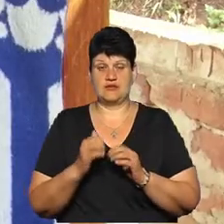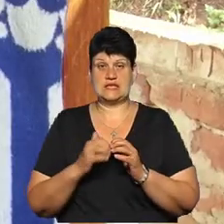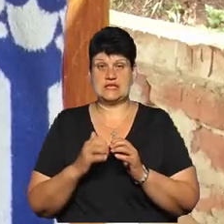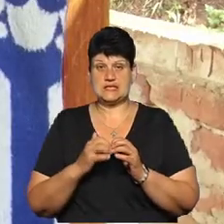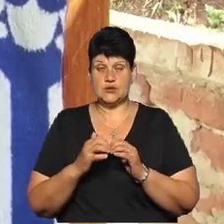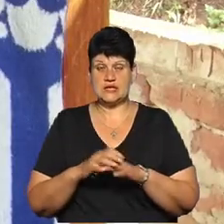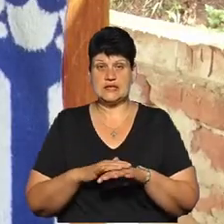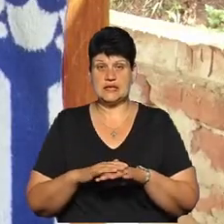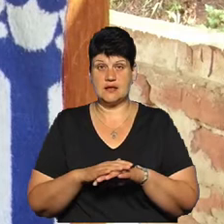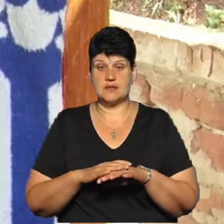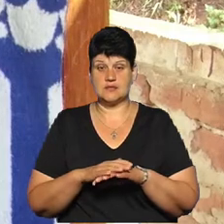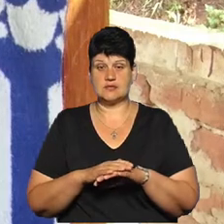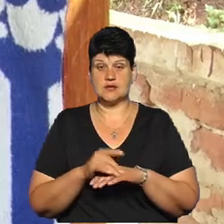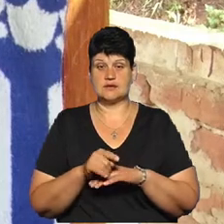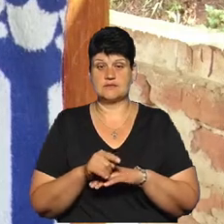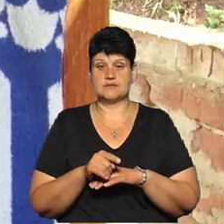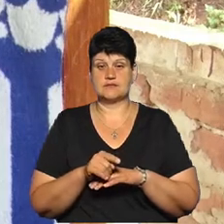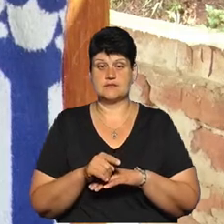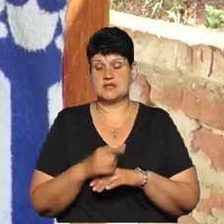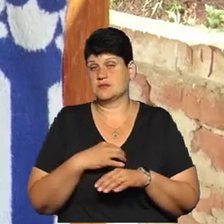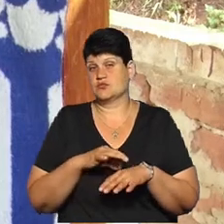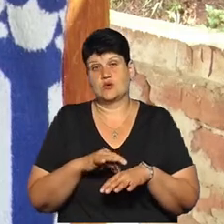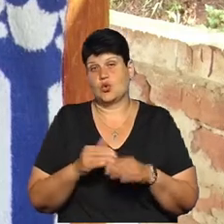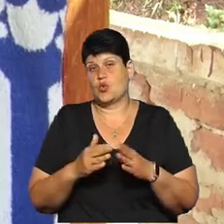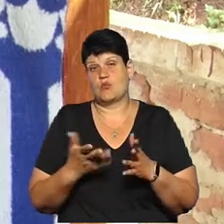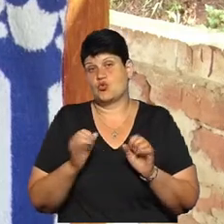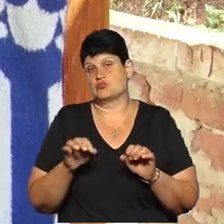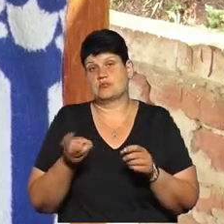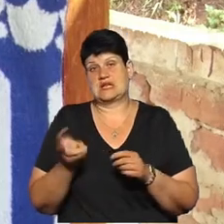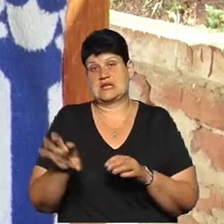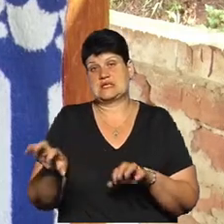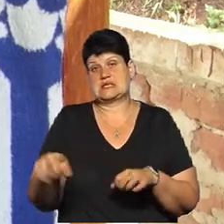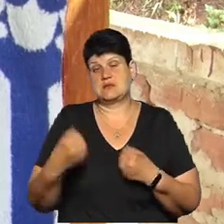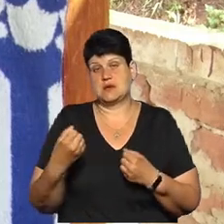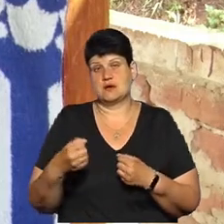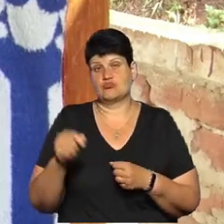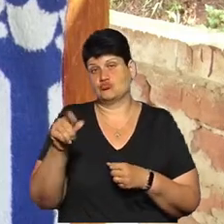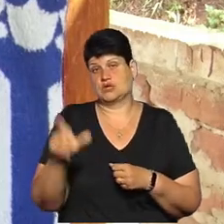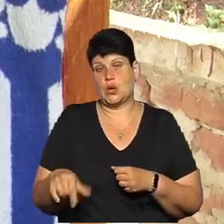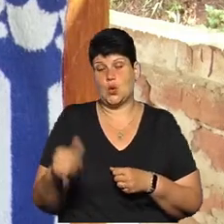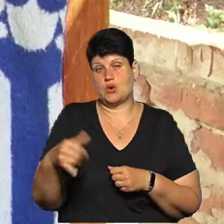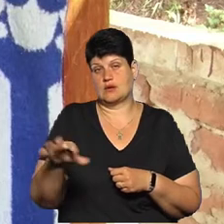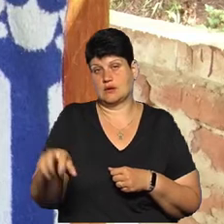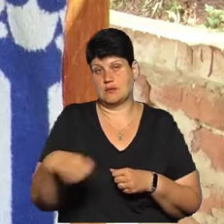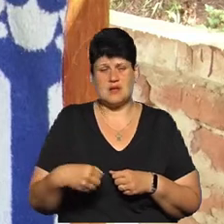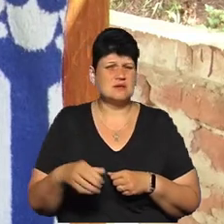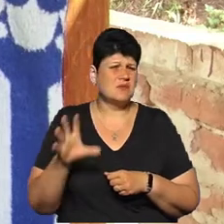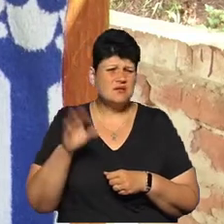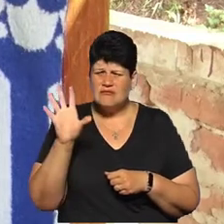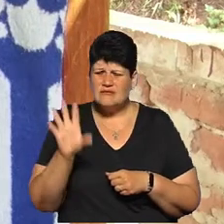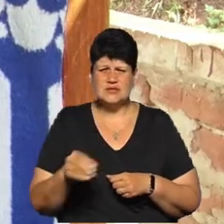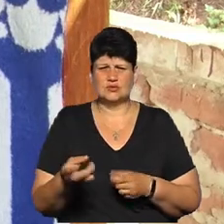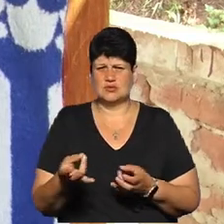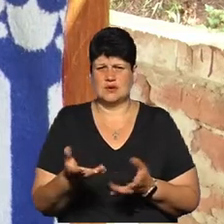вони себе ведуть як вдома. Вони можуть підійти, забрати бутилку олії, вони можуть підійти, забрати все, що їм треба.